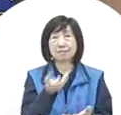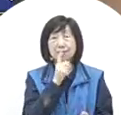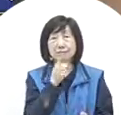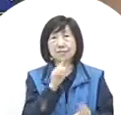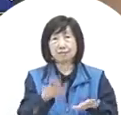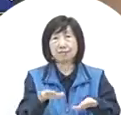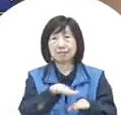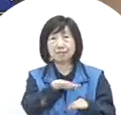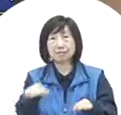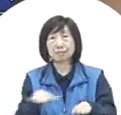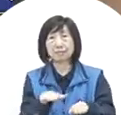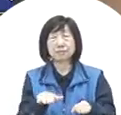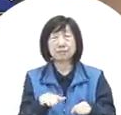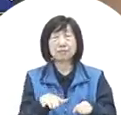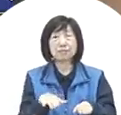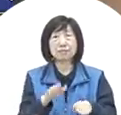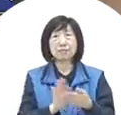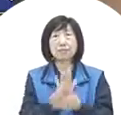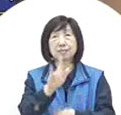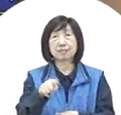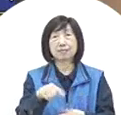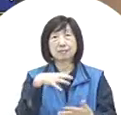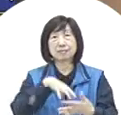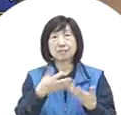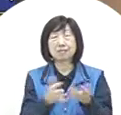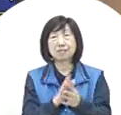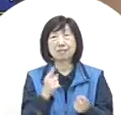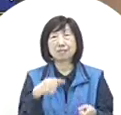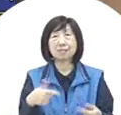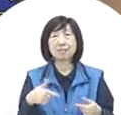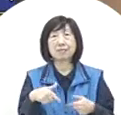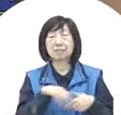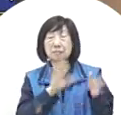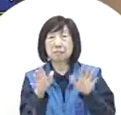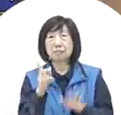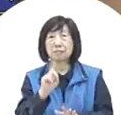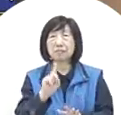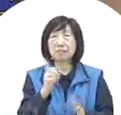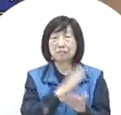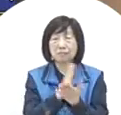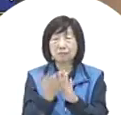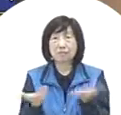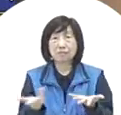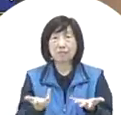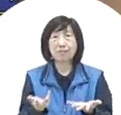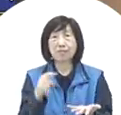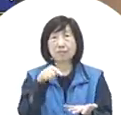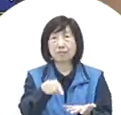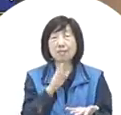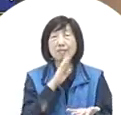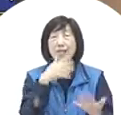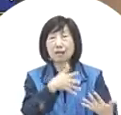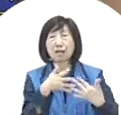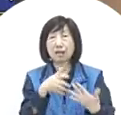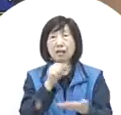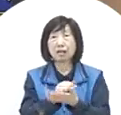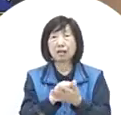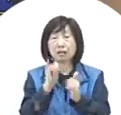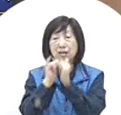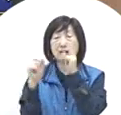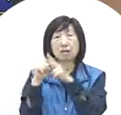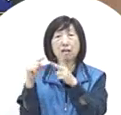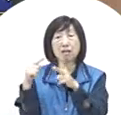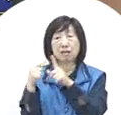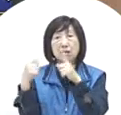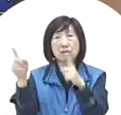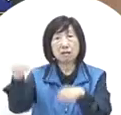场啊，你们后来事后内部讲包含情绪啊，包含这些问题啊，这案子可以在制作笔录的时候没有社工吗？为什么